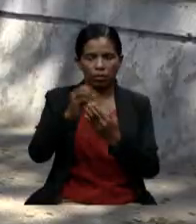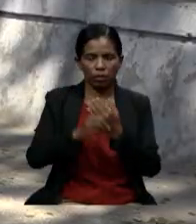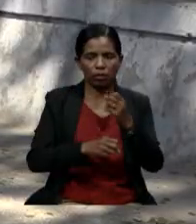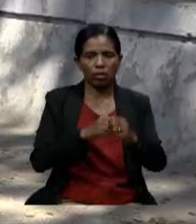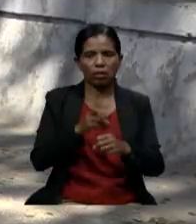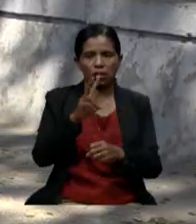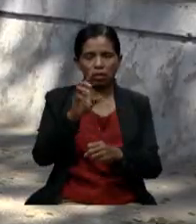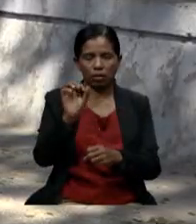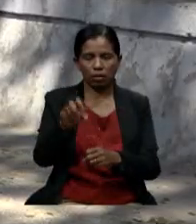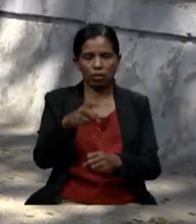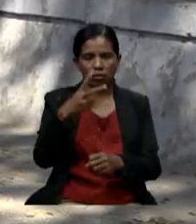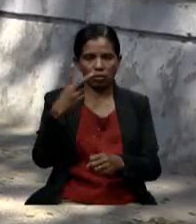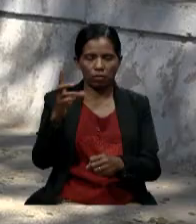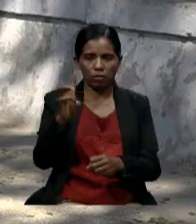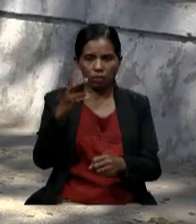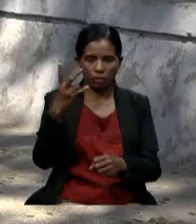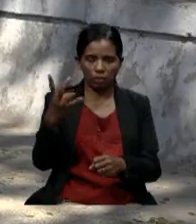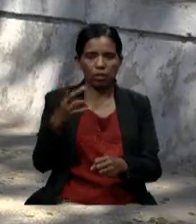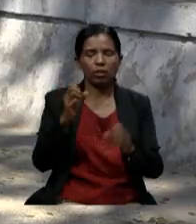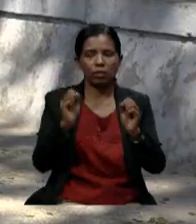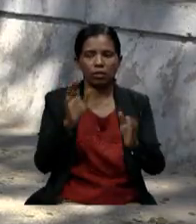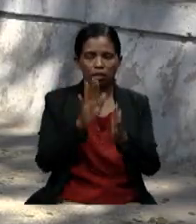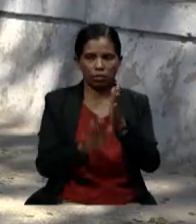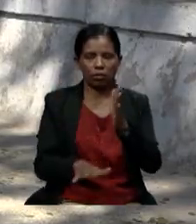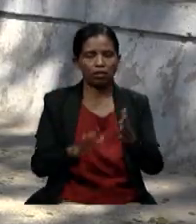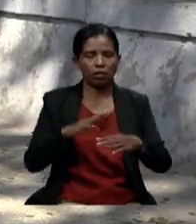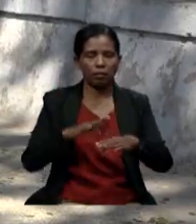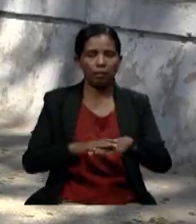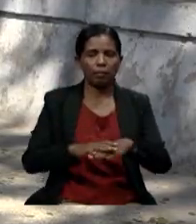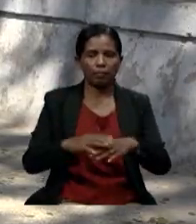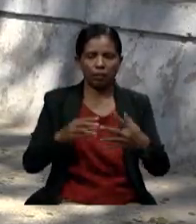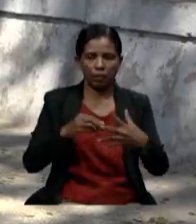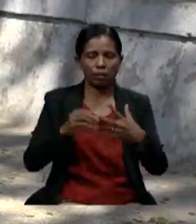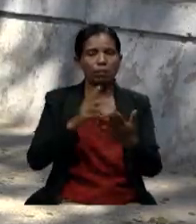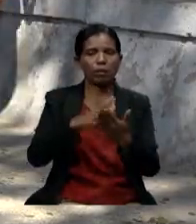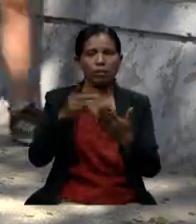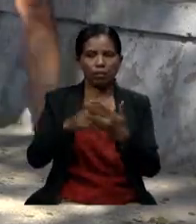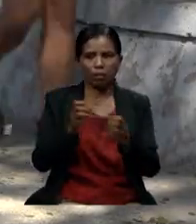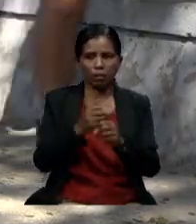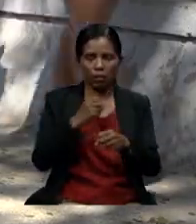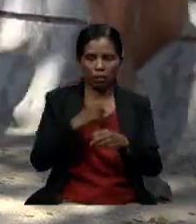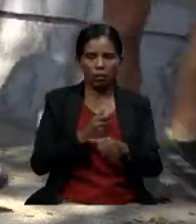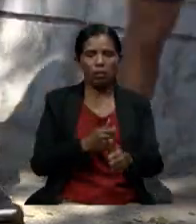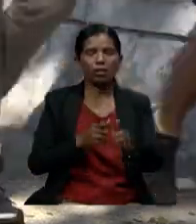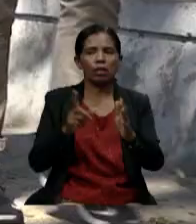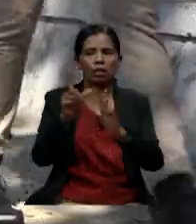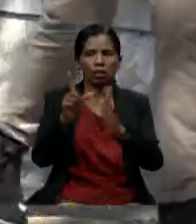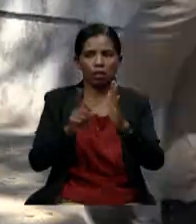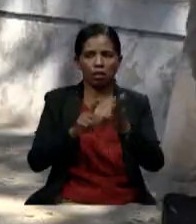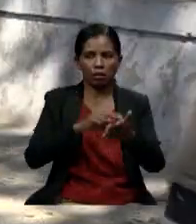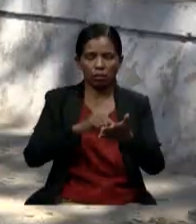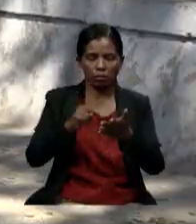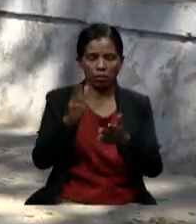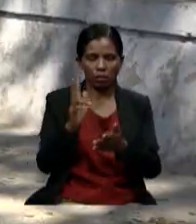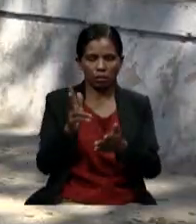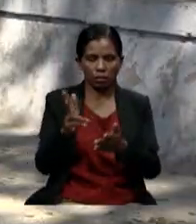rihun rua sanul resing walu hodi hamenus plastiku. Programa ne lansa bazeya ba dekretu lei numeru tolunul